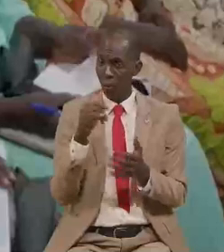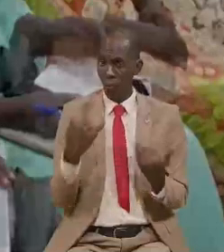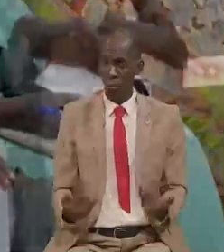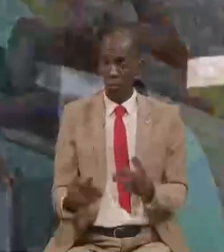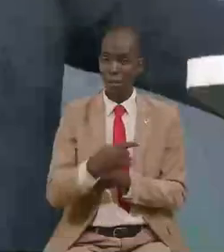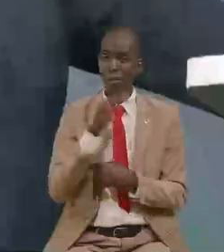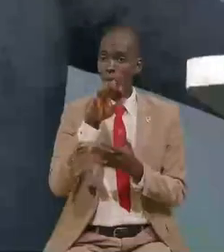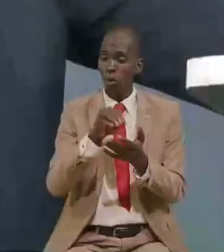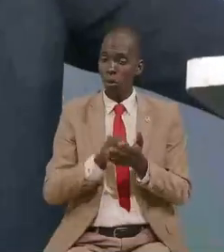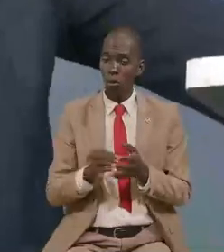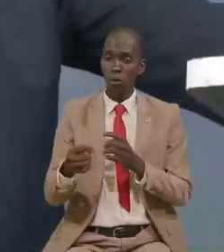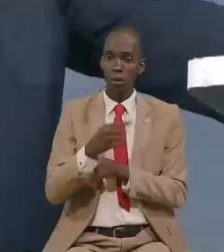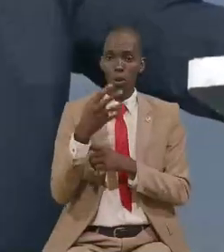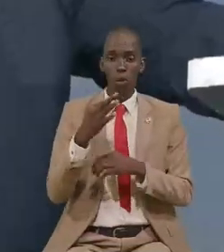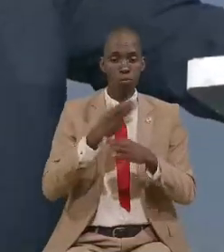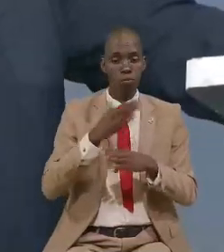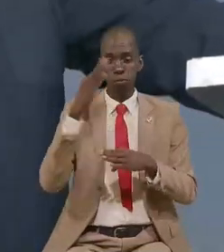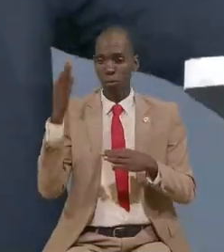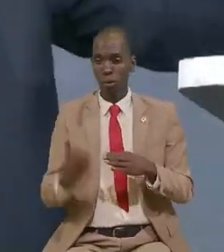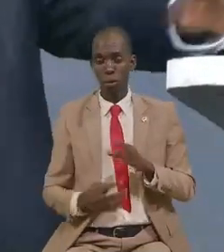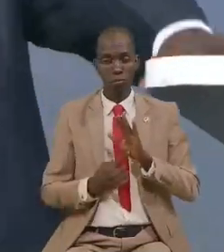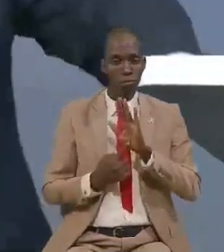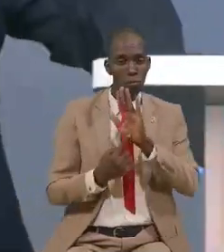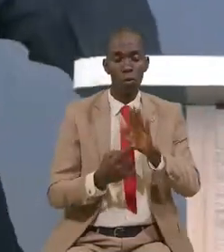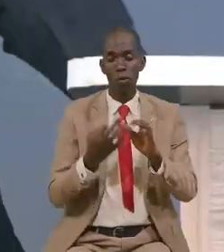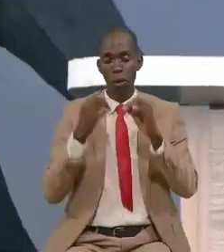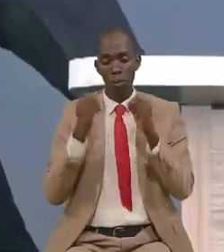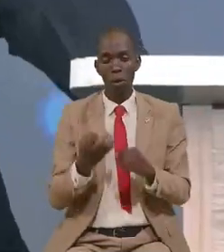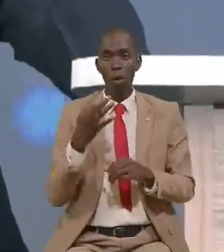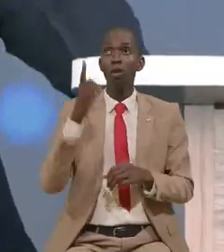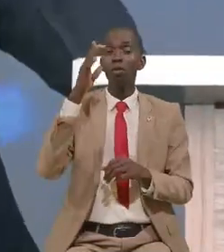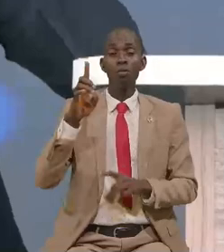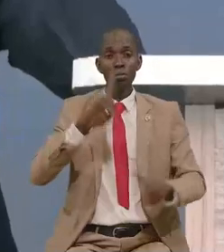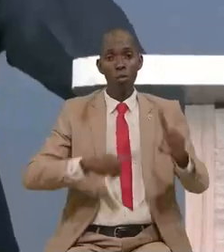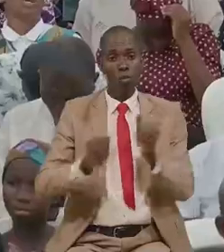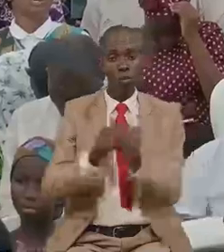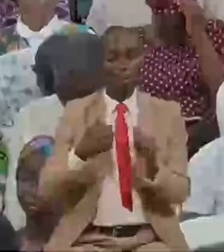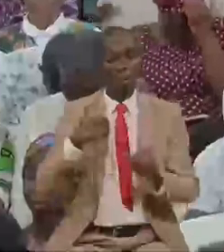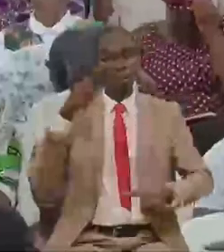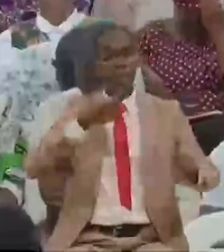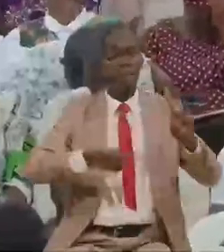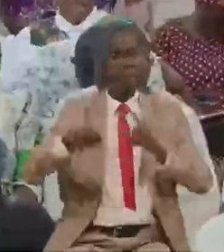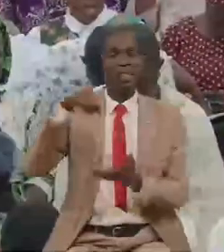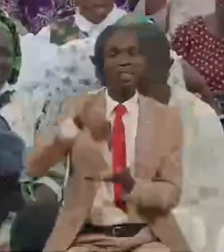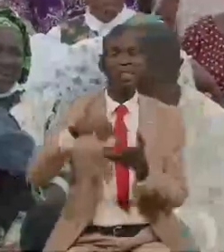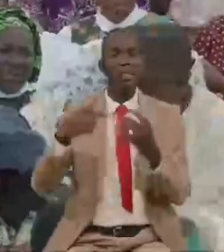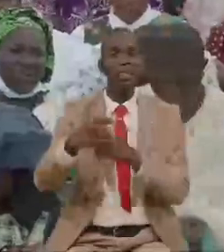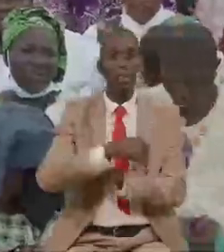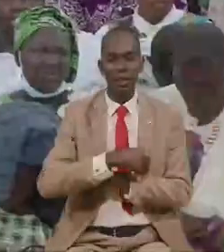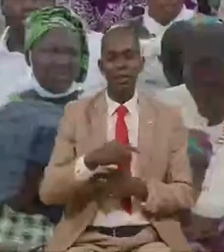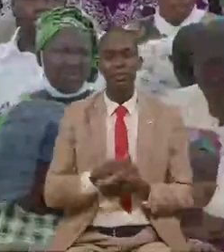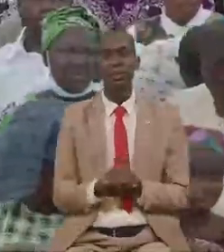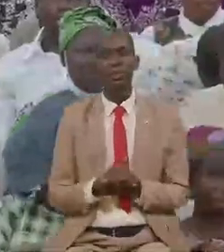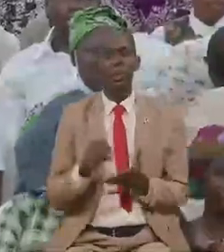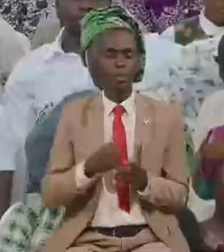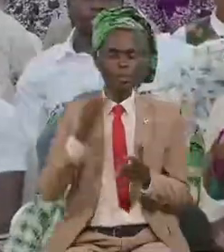jour de manifestation totale. Dis aujourd'hui. Ça va